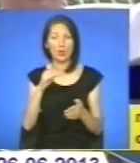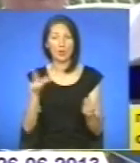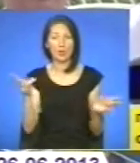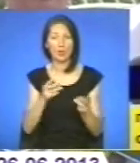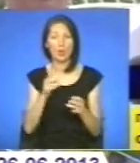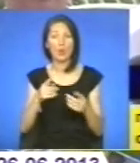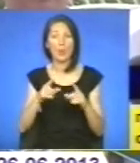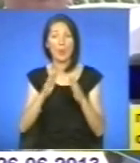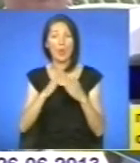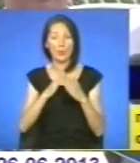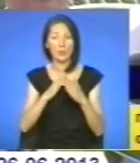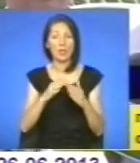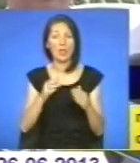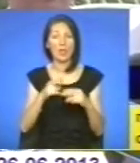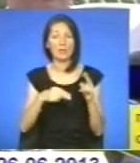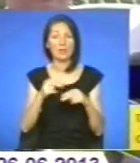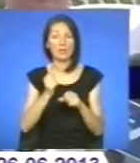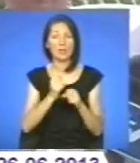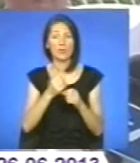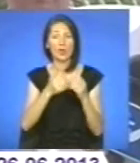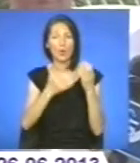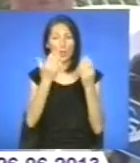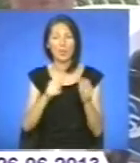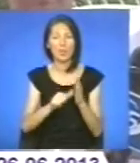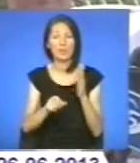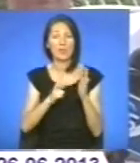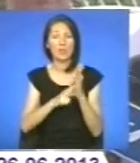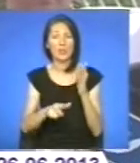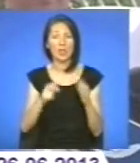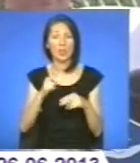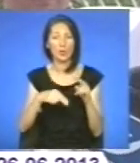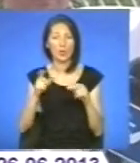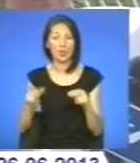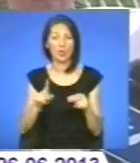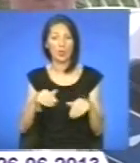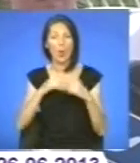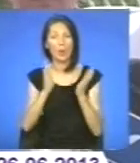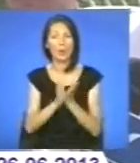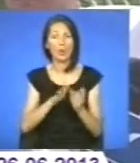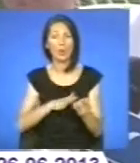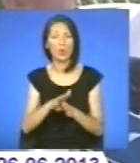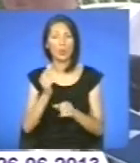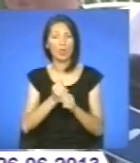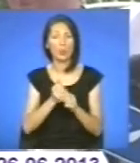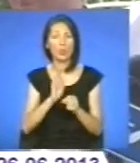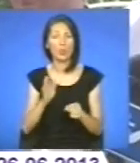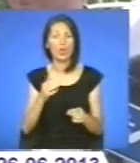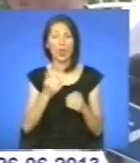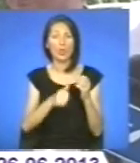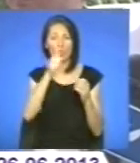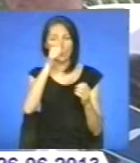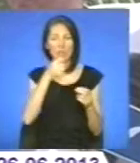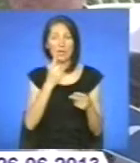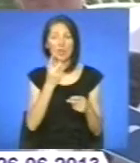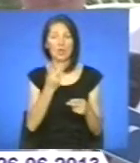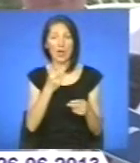щоденно 70-80 будівельників. Потрібно, щоб об'єми виконаних робіт були щомісячно 2,5 мільйони. А